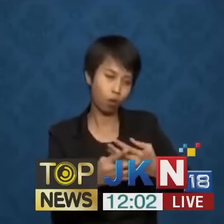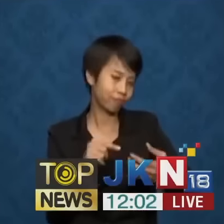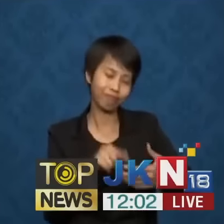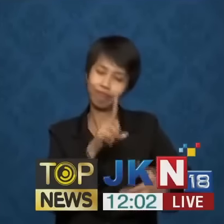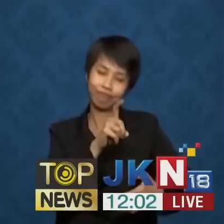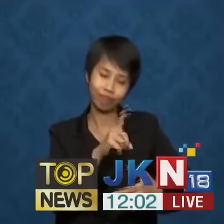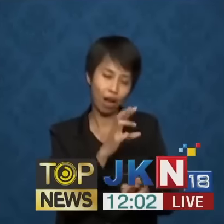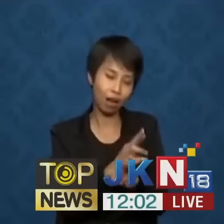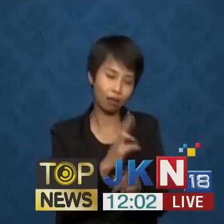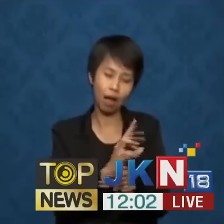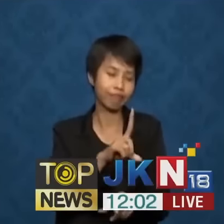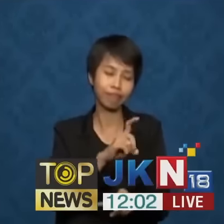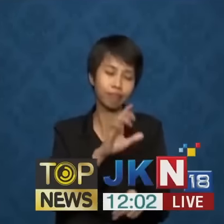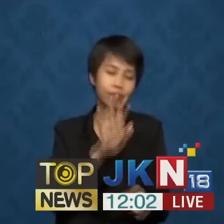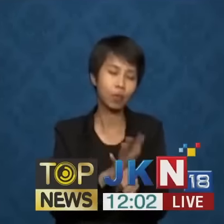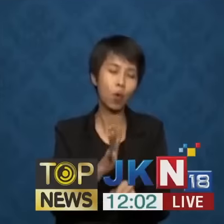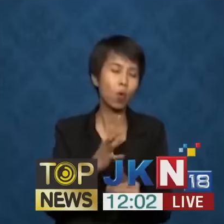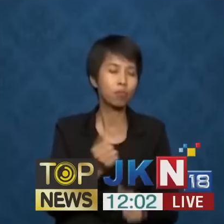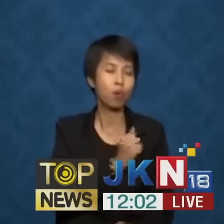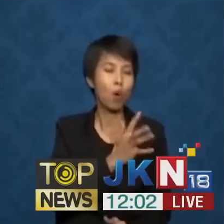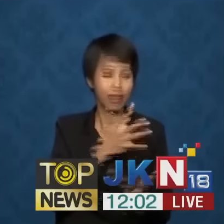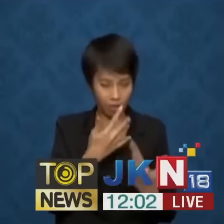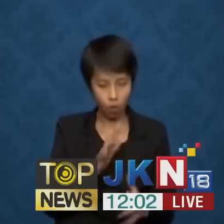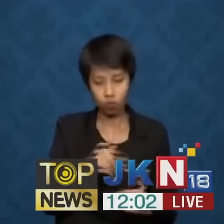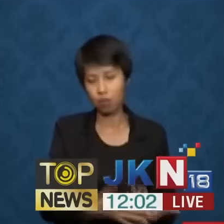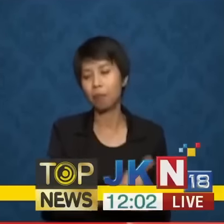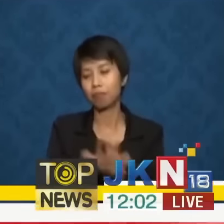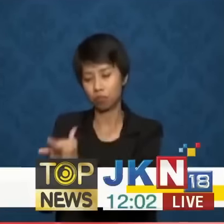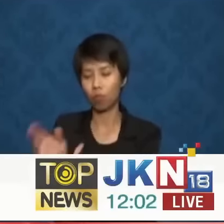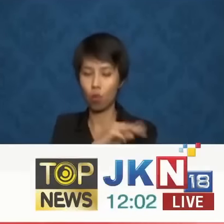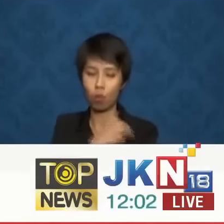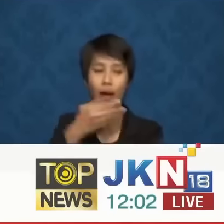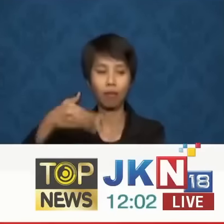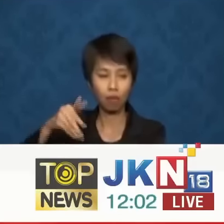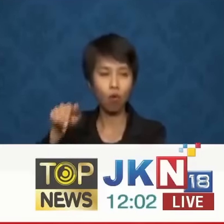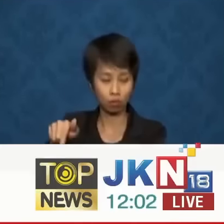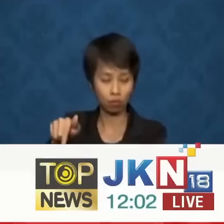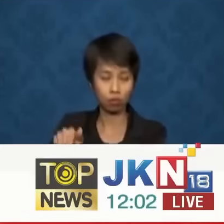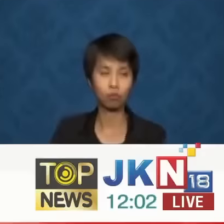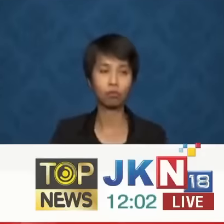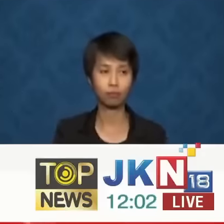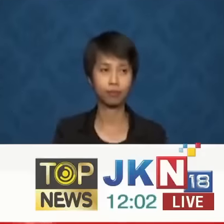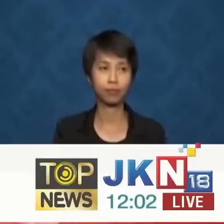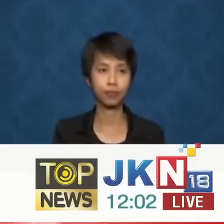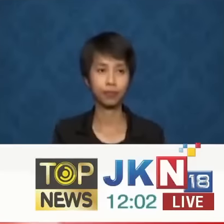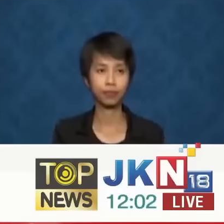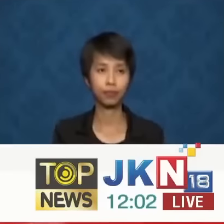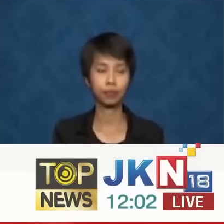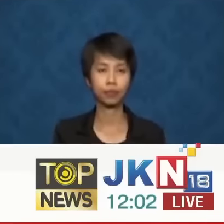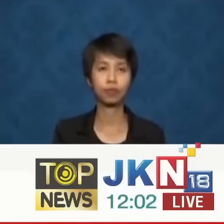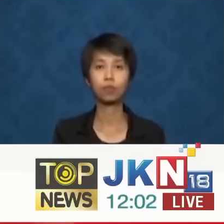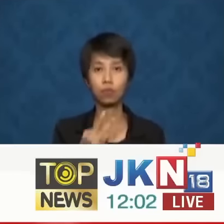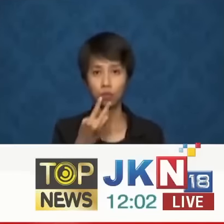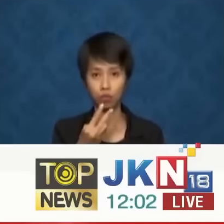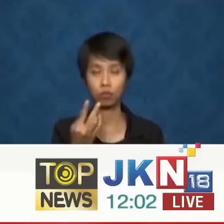ไกลอภิปรายถึงกระบวนการยุติธรรมที่มีการเลือกปฏิบัติบอกว่าเรื่องของการส่งตัวนักโทษที่ป่วยไปรักษานอกเรือนจำเนี่ย